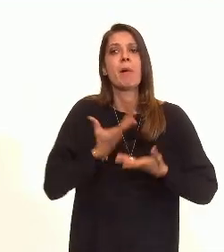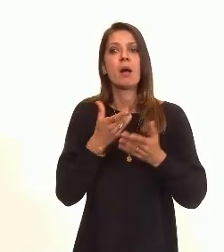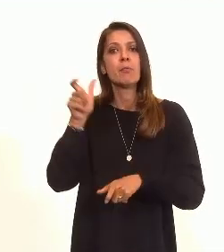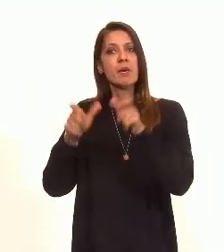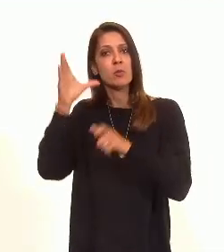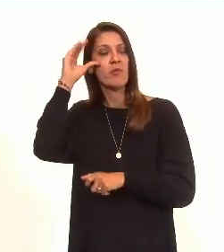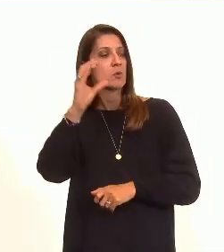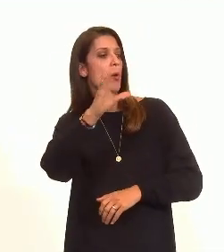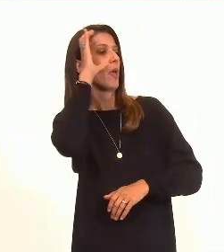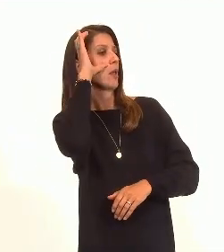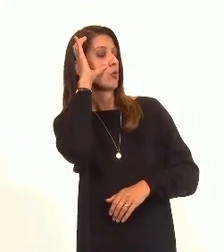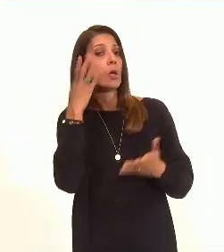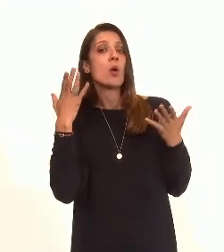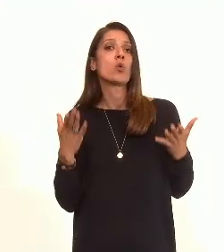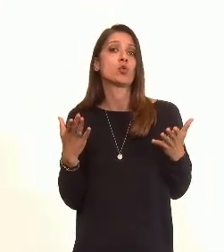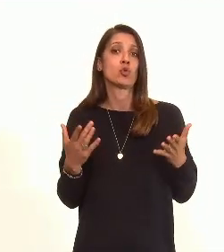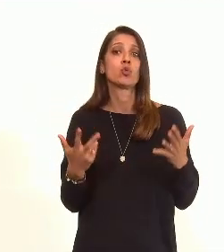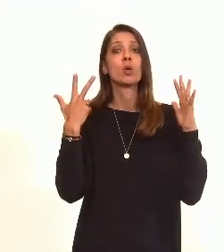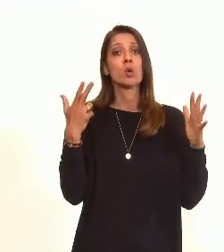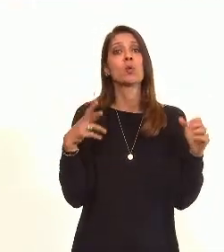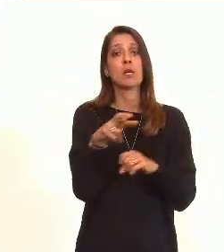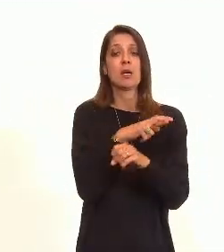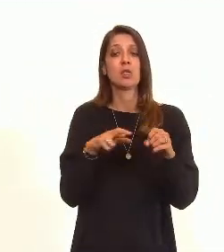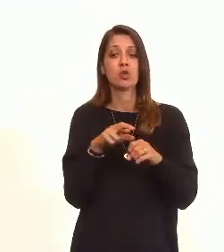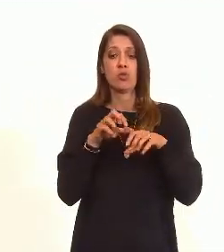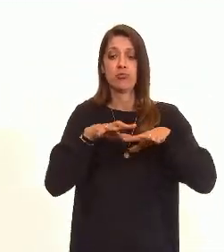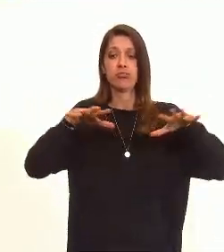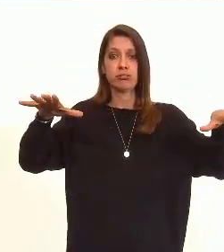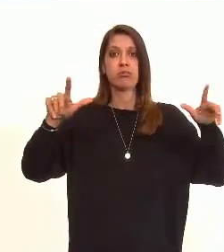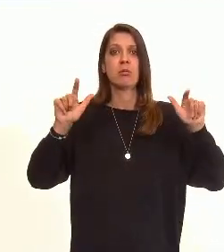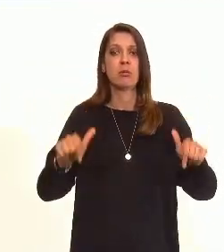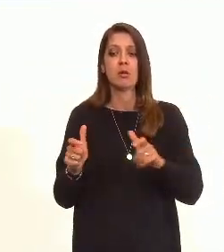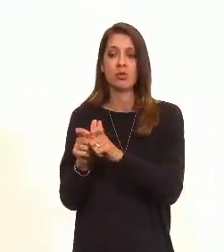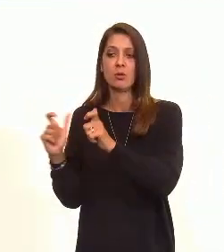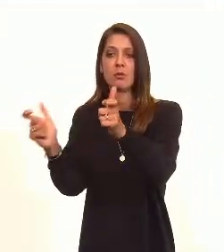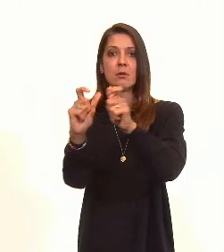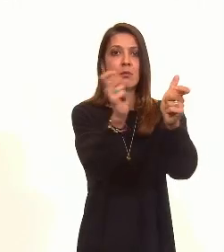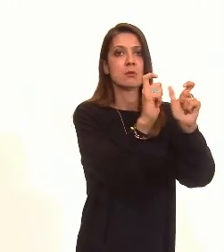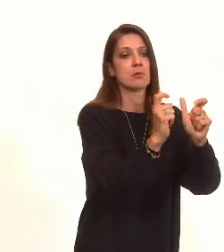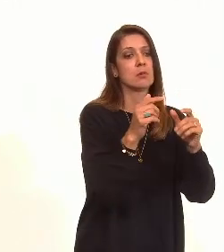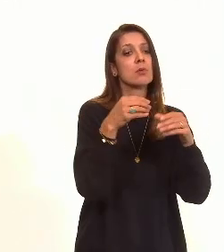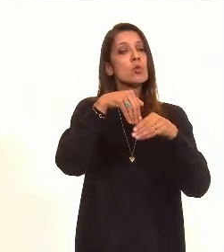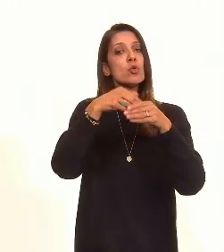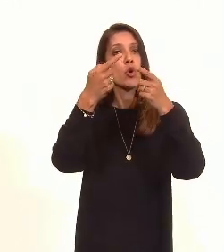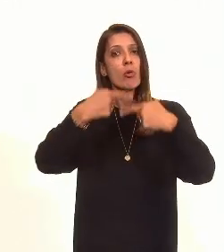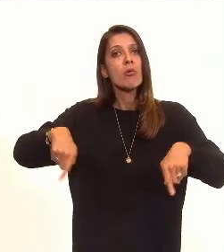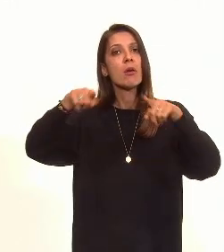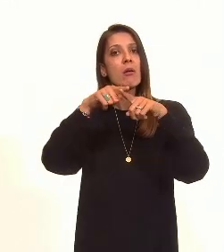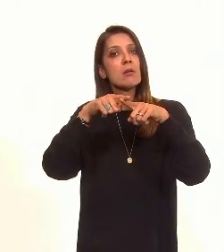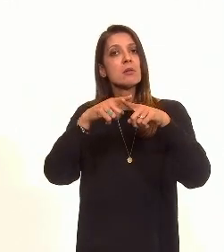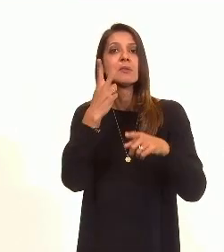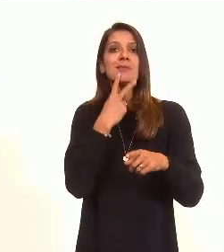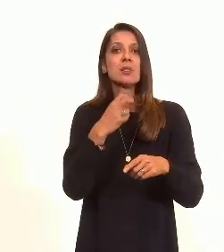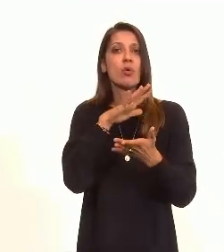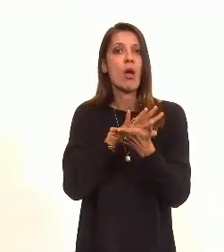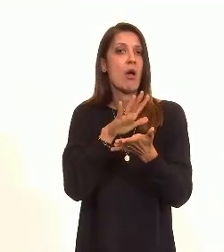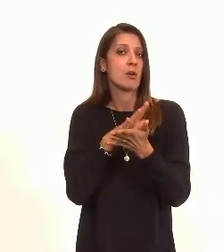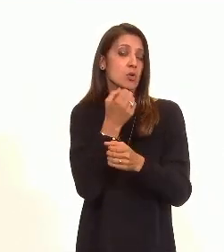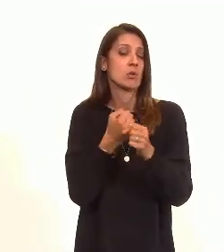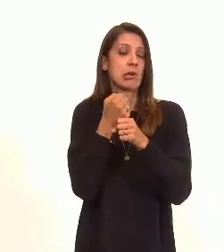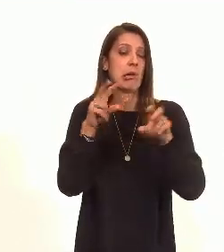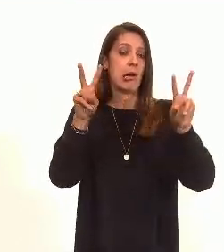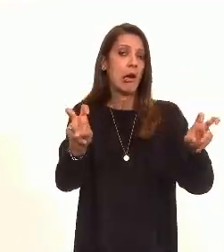implantée dans 8 régions aujourd'hui. Elle se décline à 3 niveaux. Alors au niveau des établissements, avec la création de ces comités citoyennage qui se mettent en place au niveau